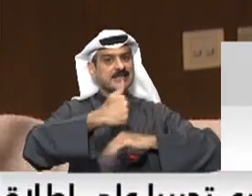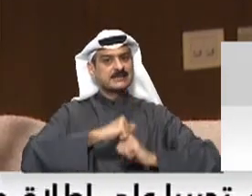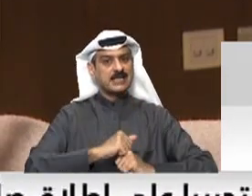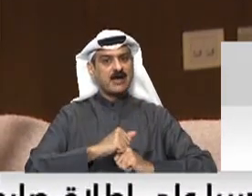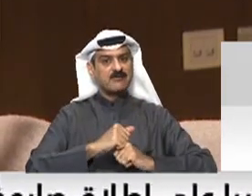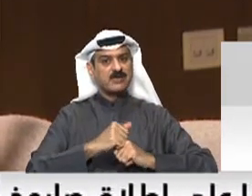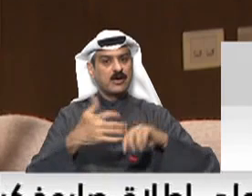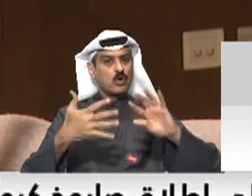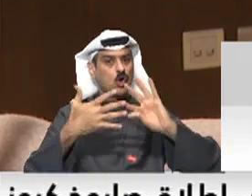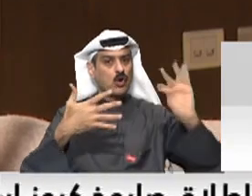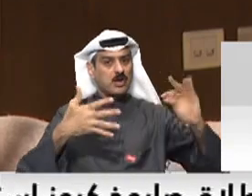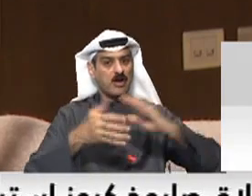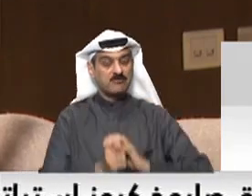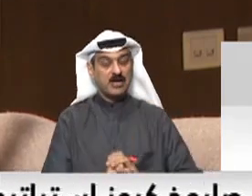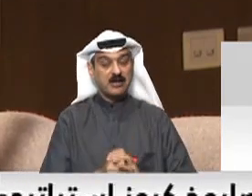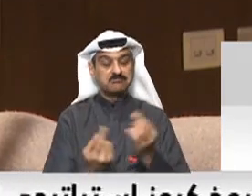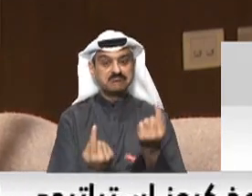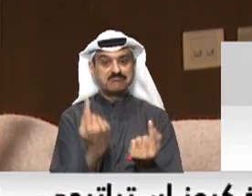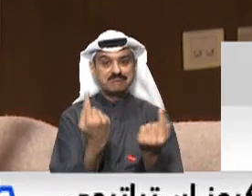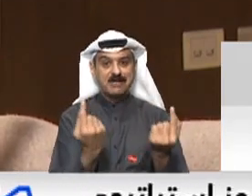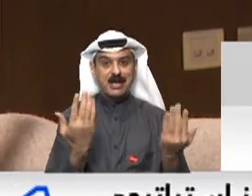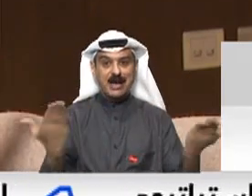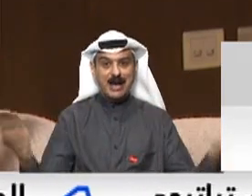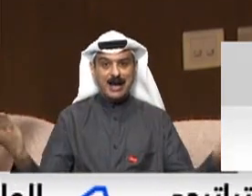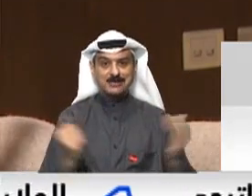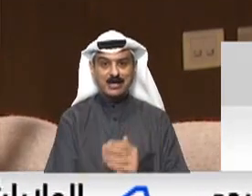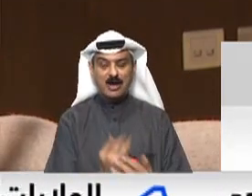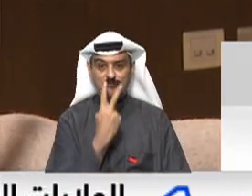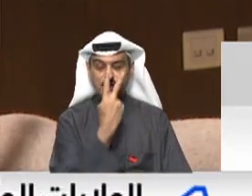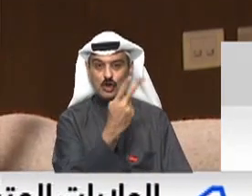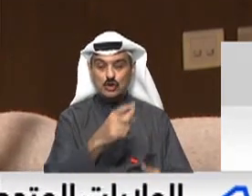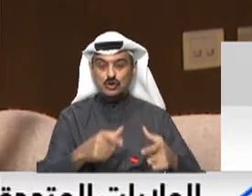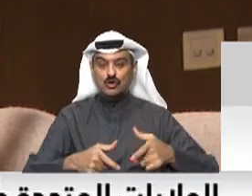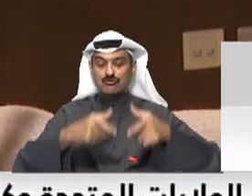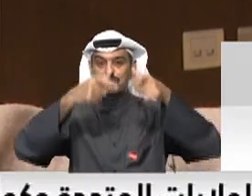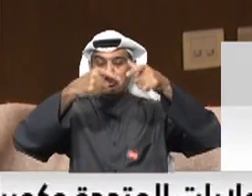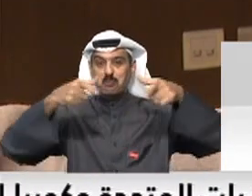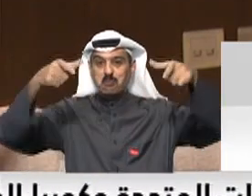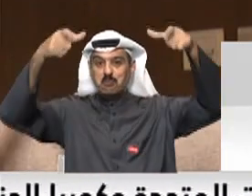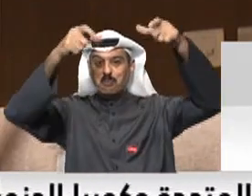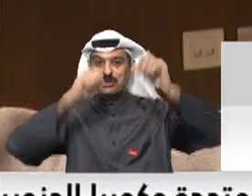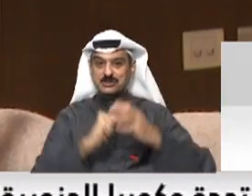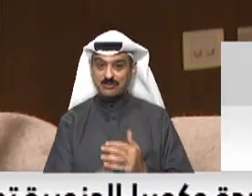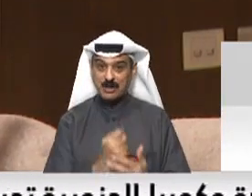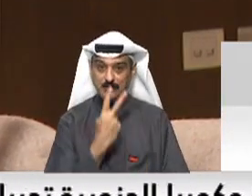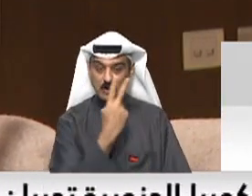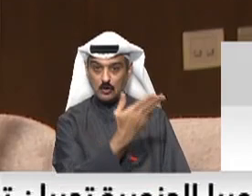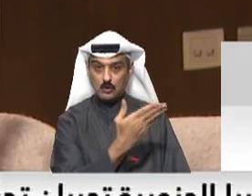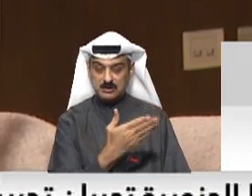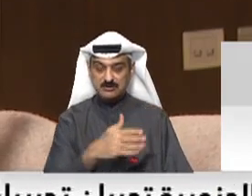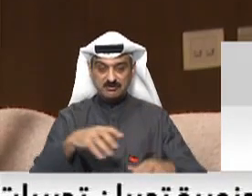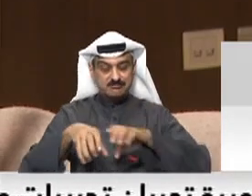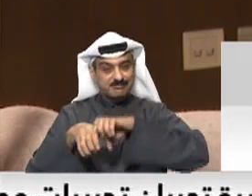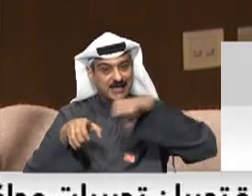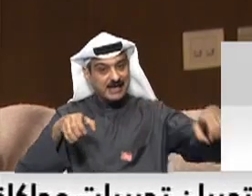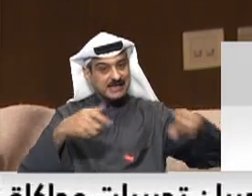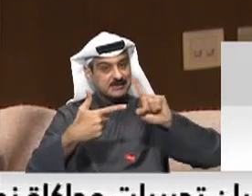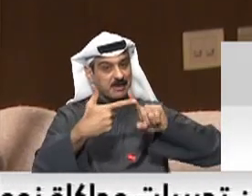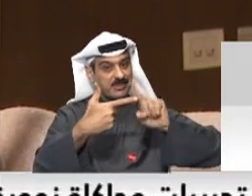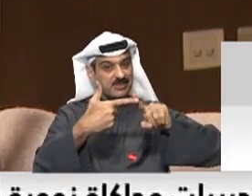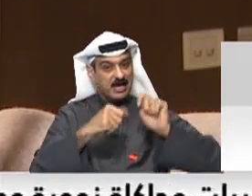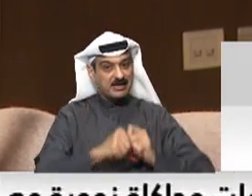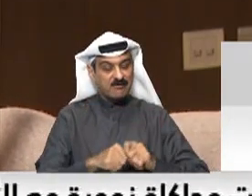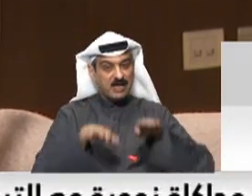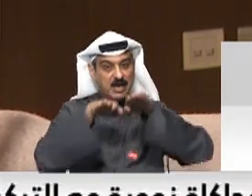وعندنا حديقة تطل على برج التحرير وساحة الصفات. عندنا بالكتلة الثانية